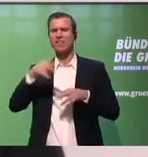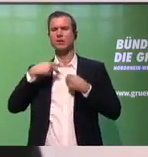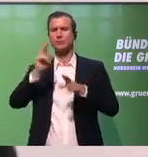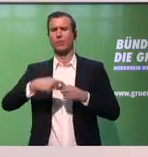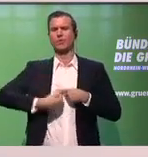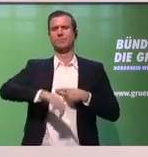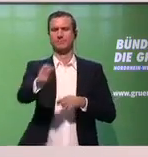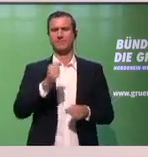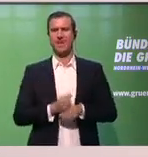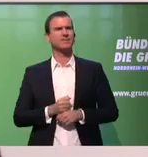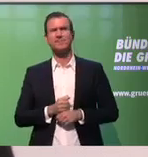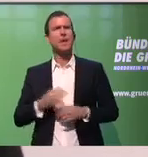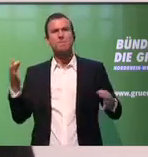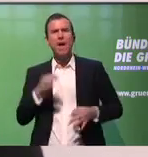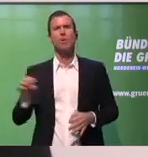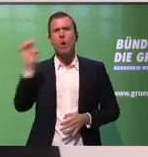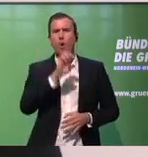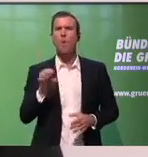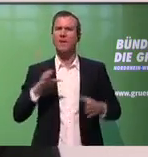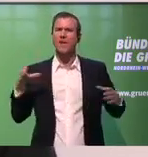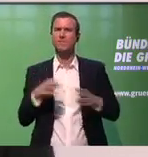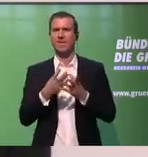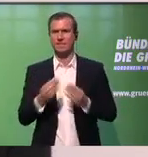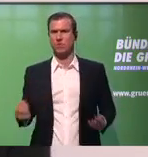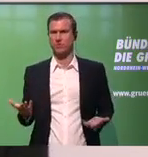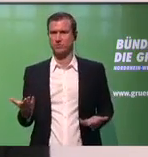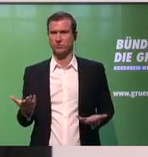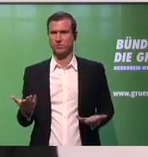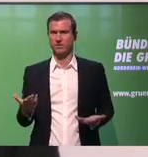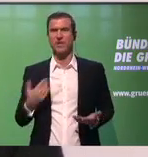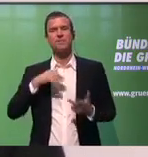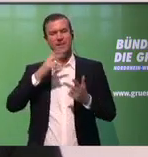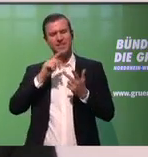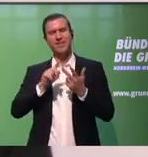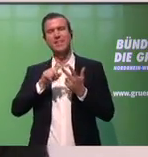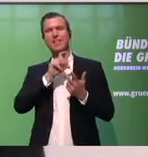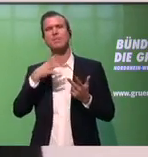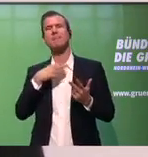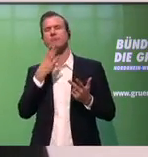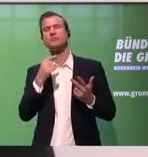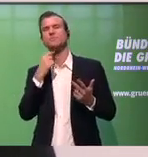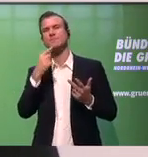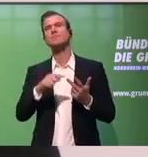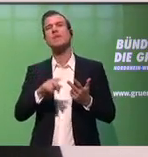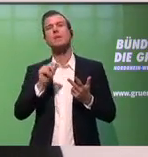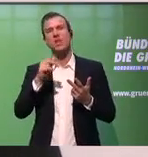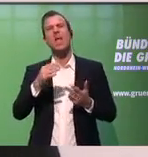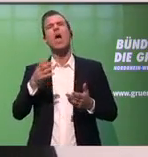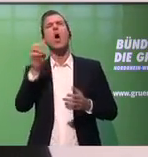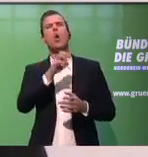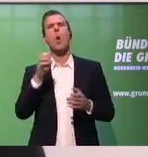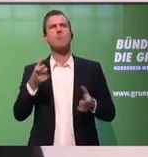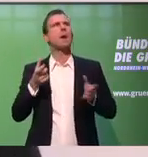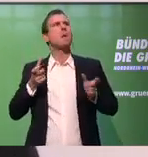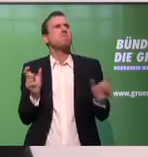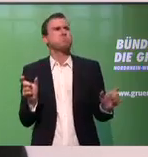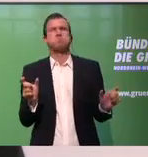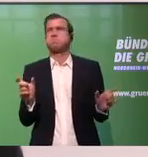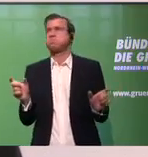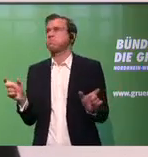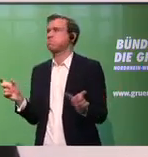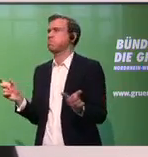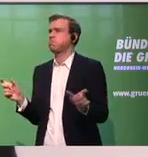eine europäische Lösung. Der dritte Punkt, den ich hier ansprechen möchte, ist, dass die Festung Europa eine Illusion